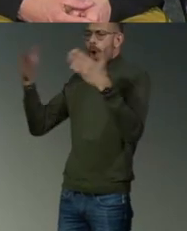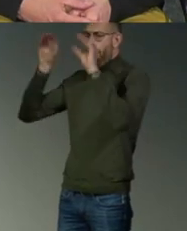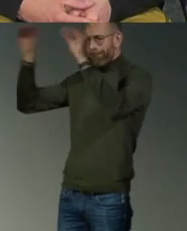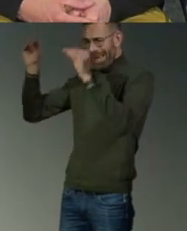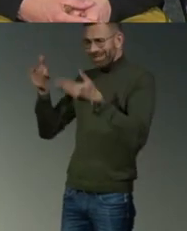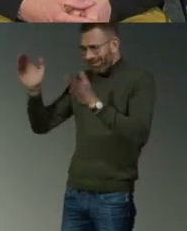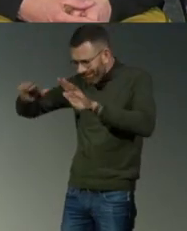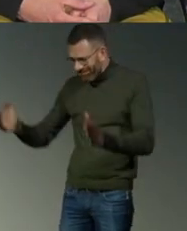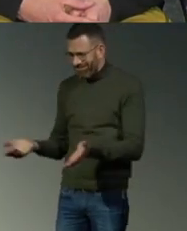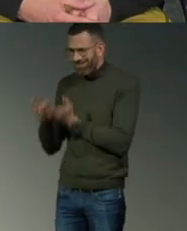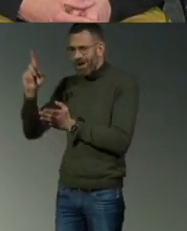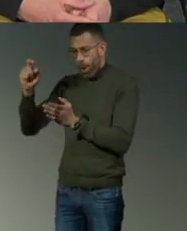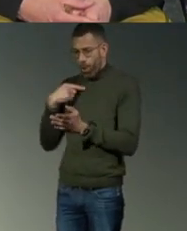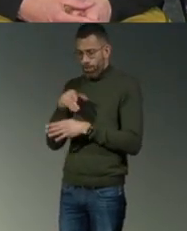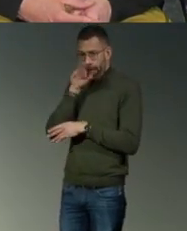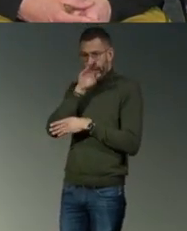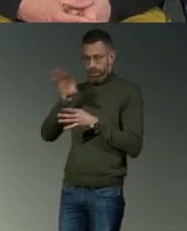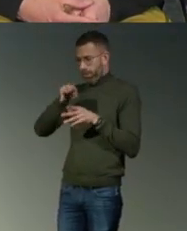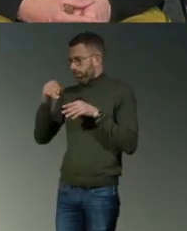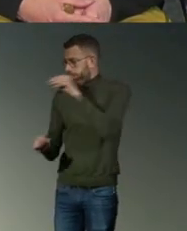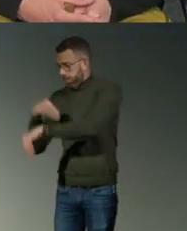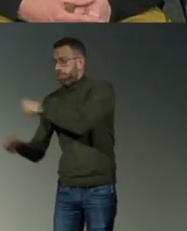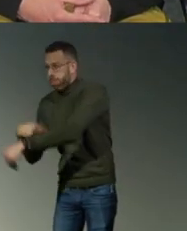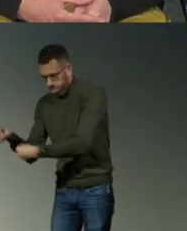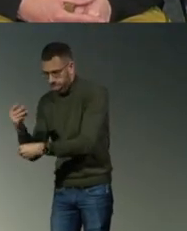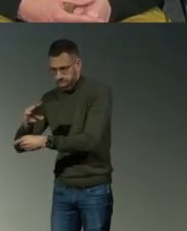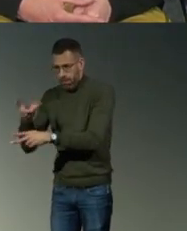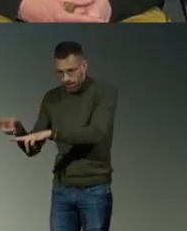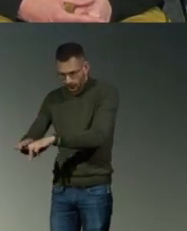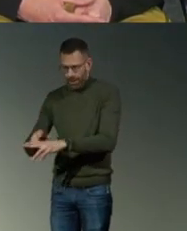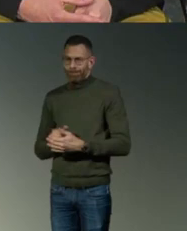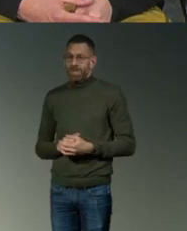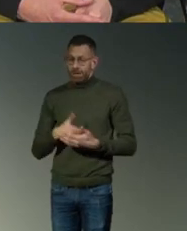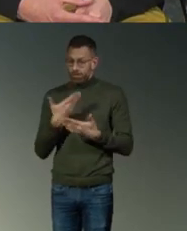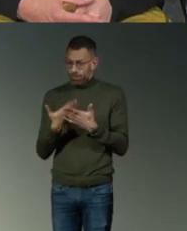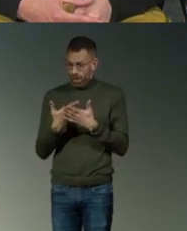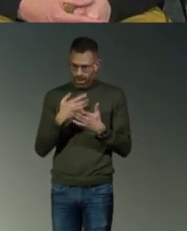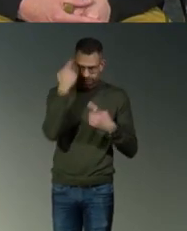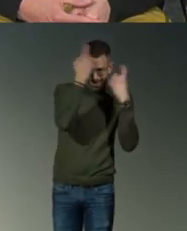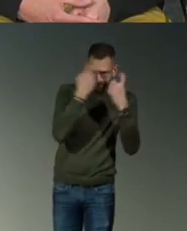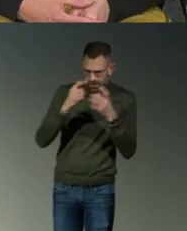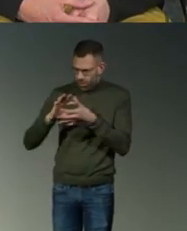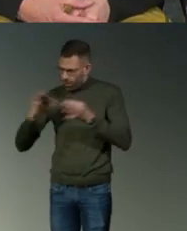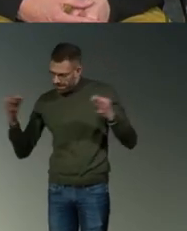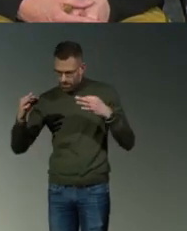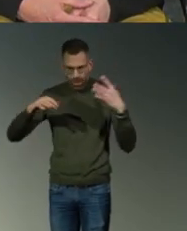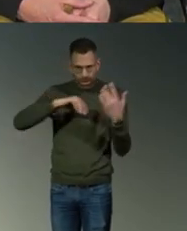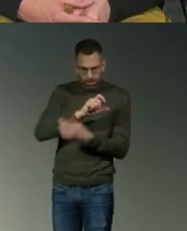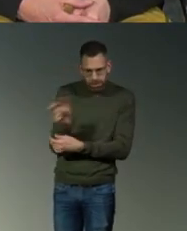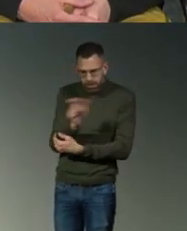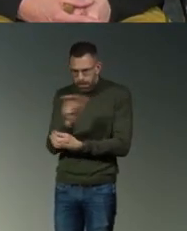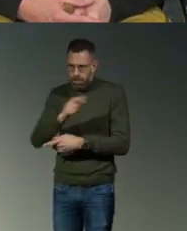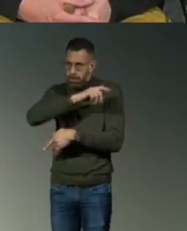cette réflexion vont se nouer, se relancer en permanence et, je dirais, mettre en